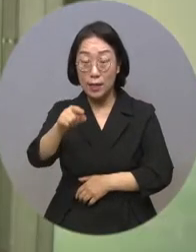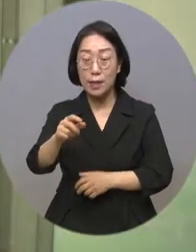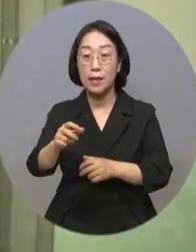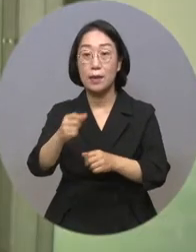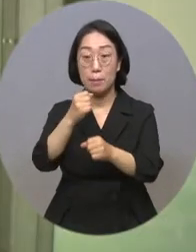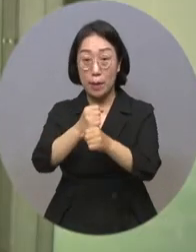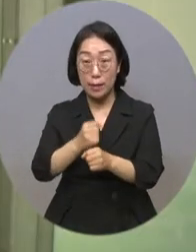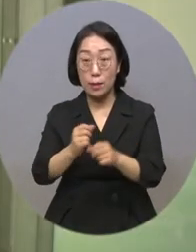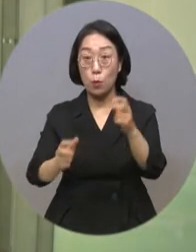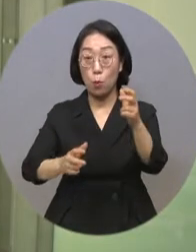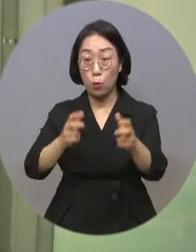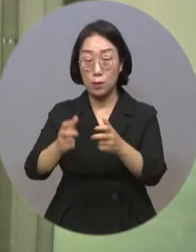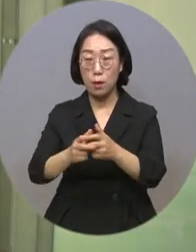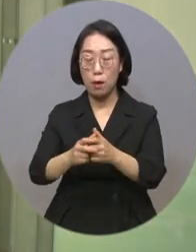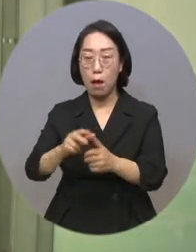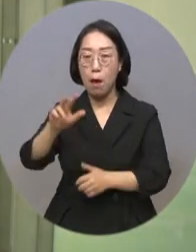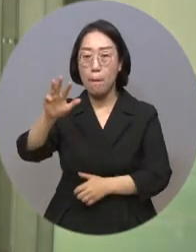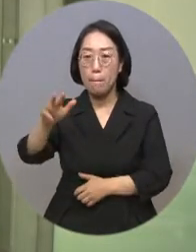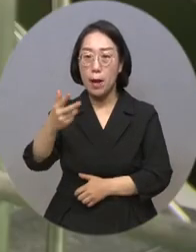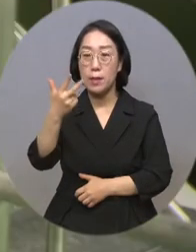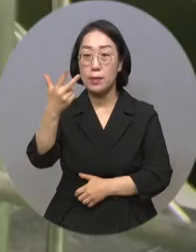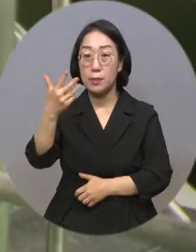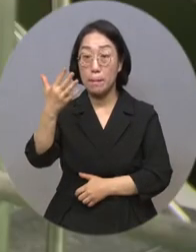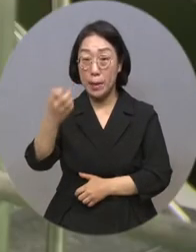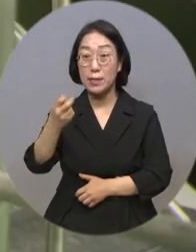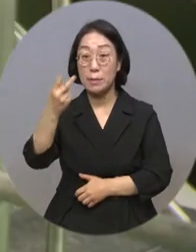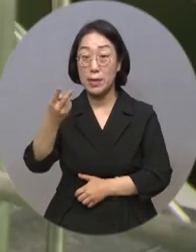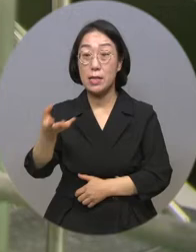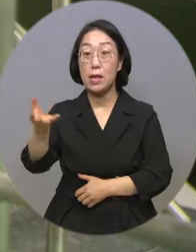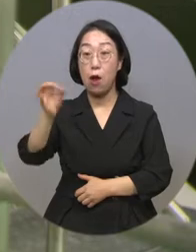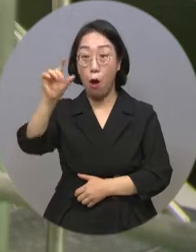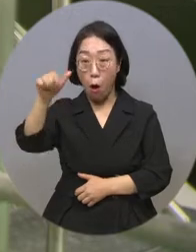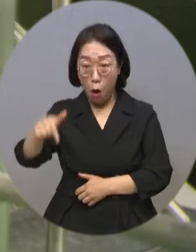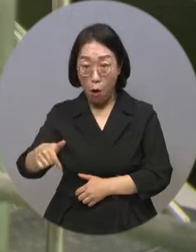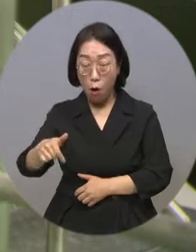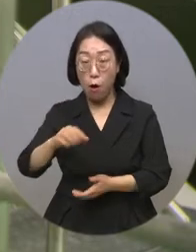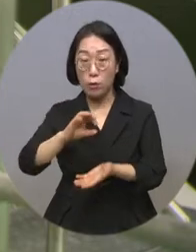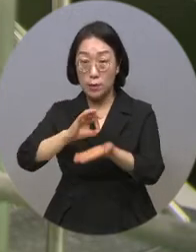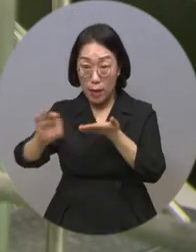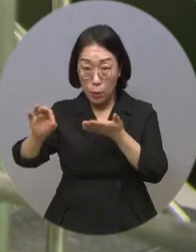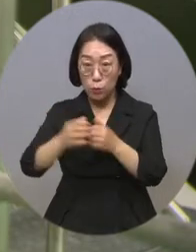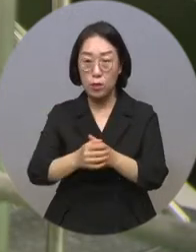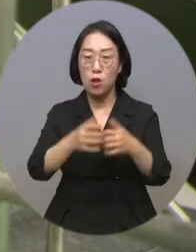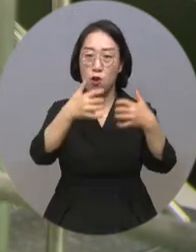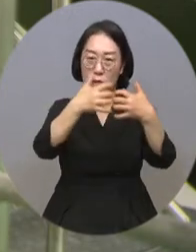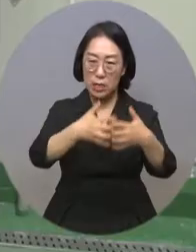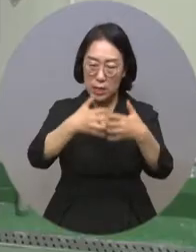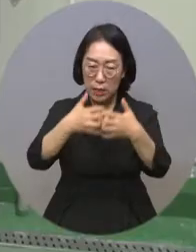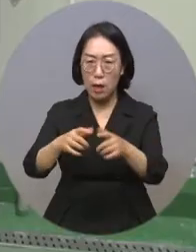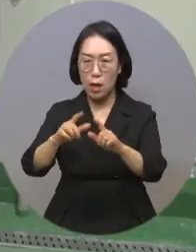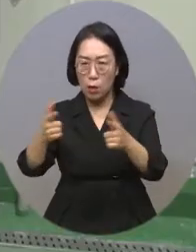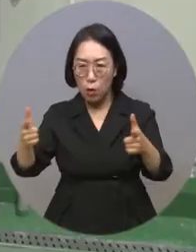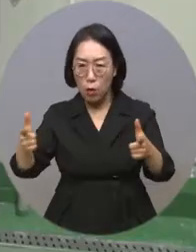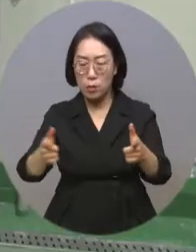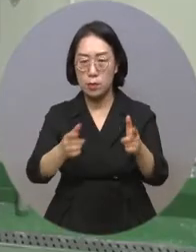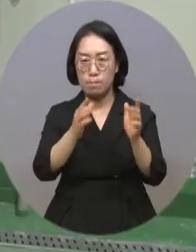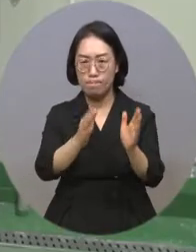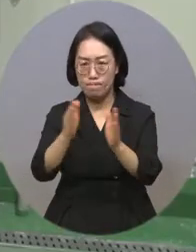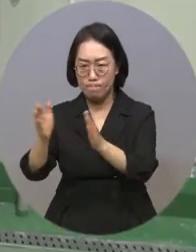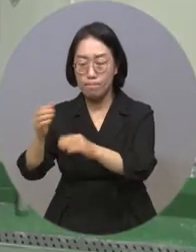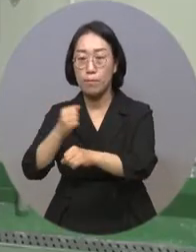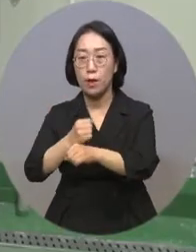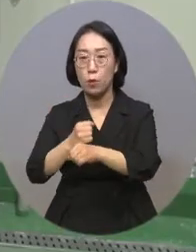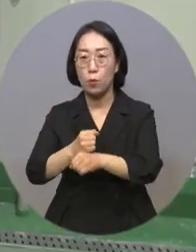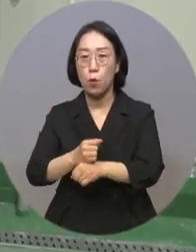가공공장은 총 사업비 82억 원을 들여 공장의 효율적 운영과 기계 및 설비 고급화, 환경 보전을 위한